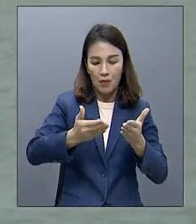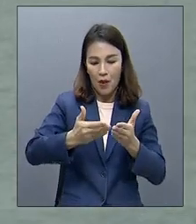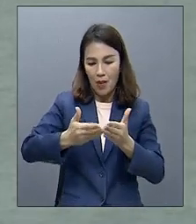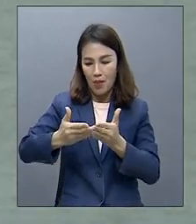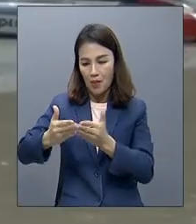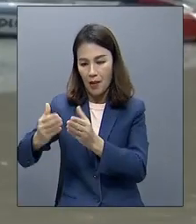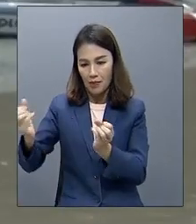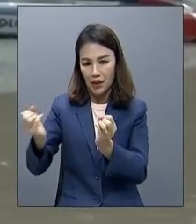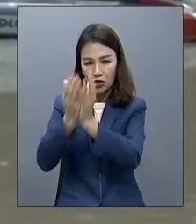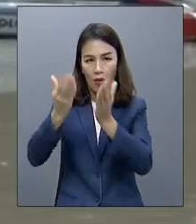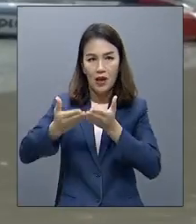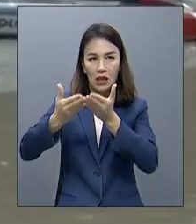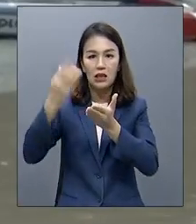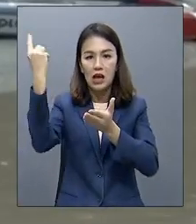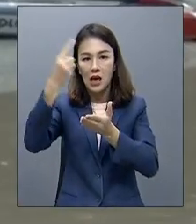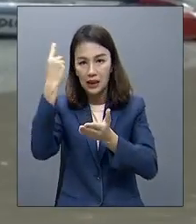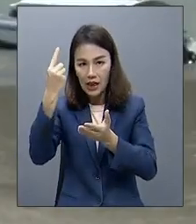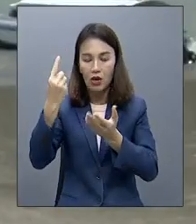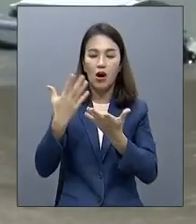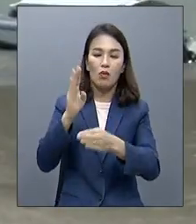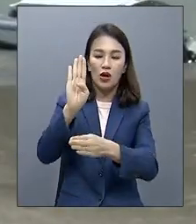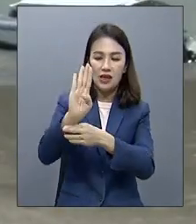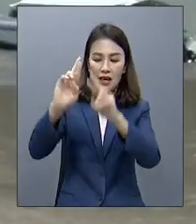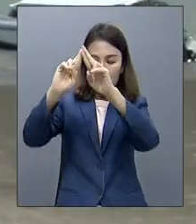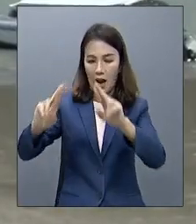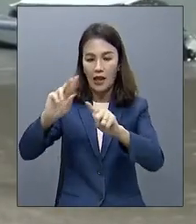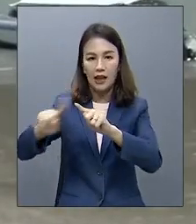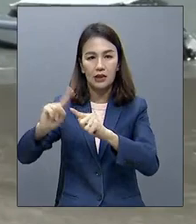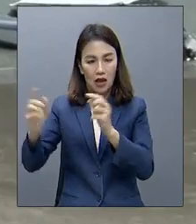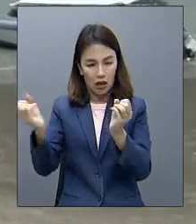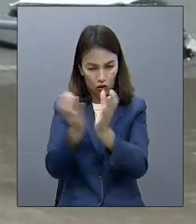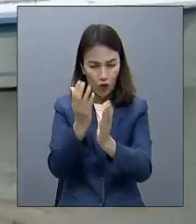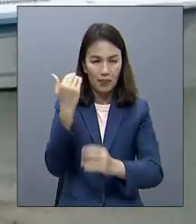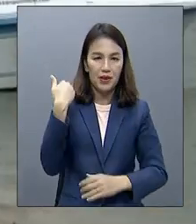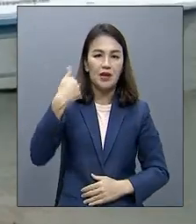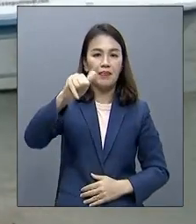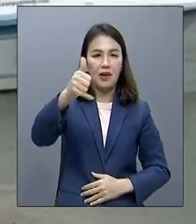กระทบกับเรือนำเที่ยวหรือผู้ประกอบการอื่นๆให้ได้รับความเสียหายไปด้วยค่ะ